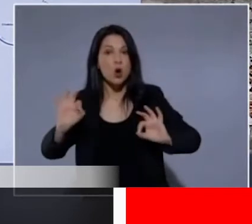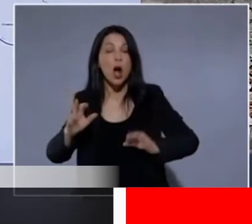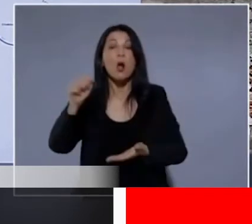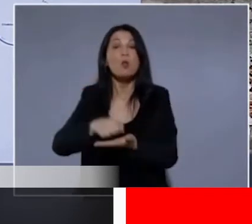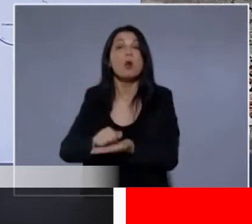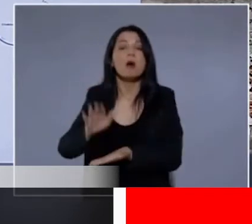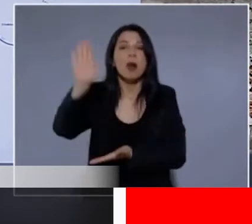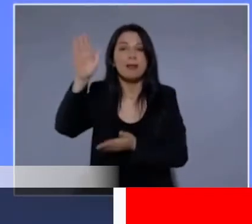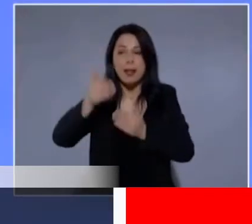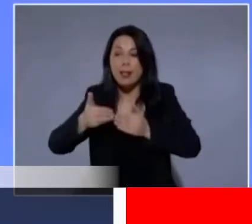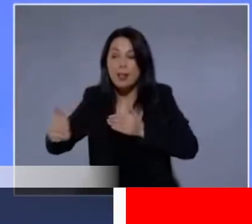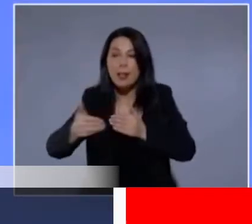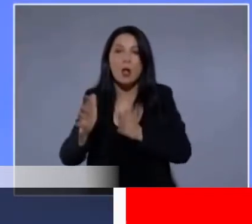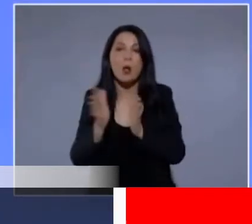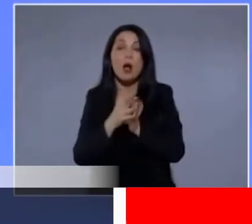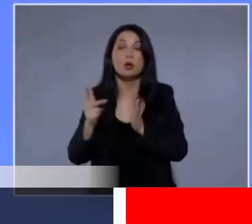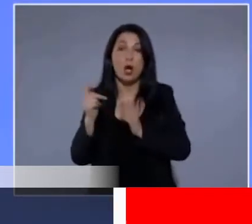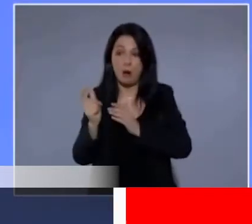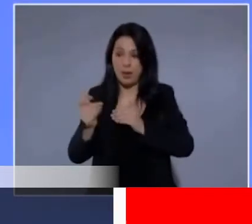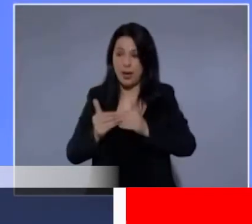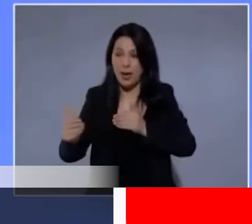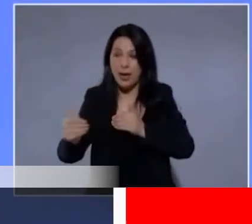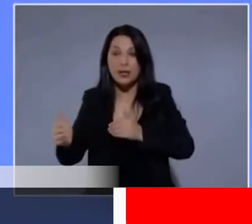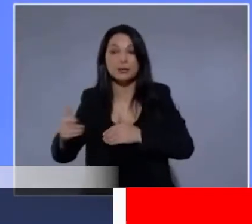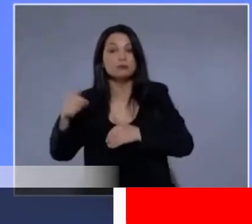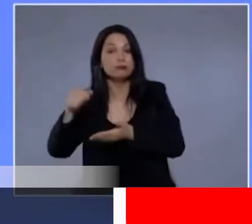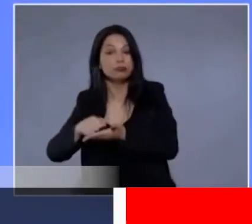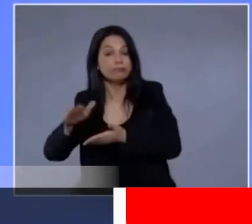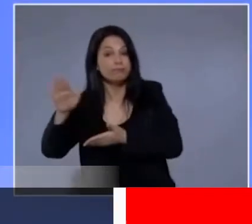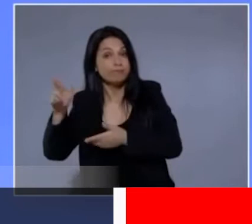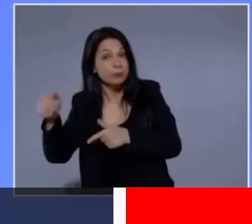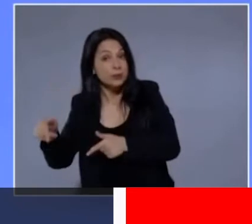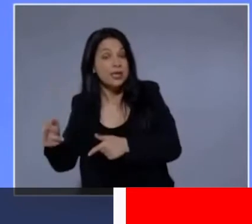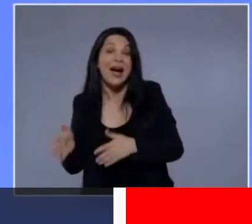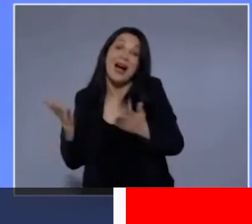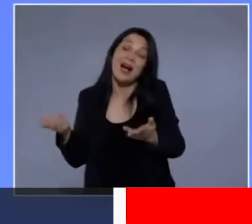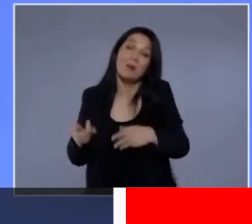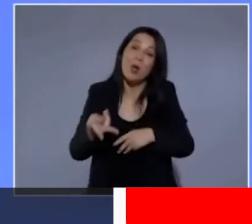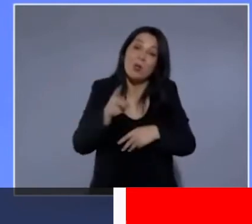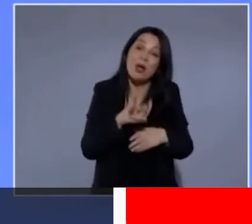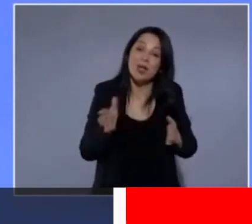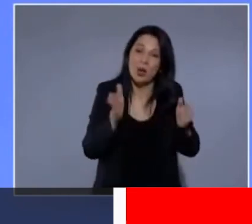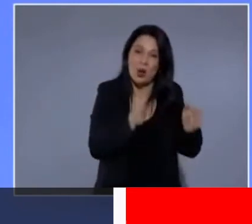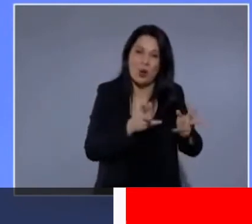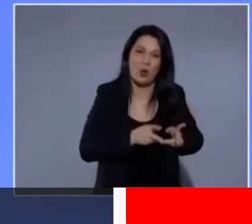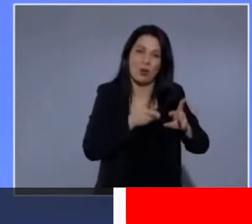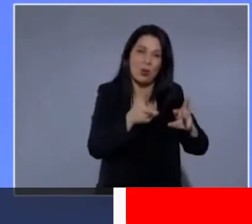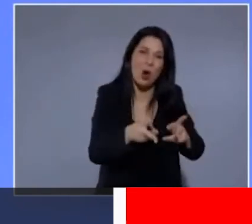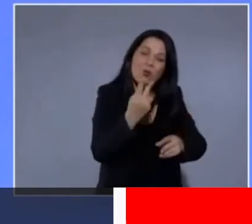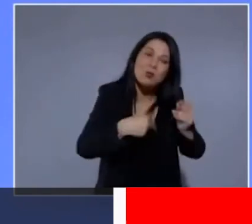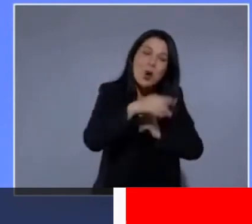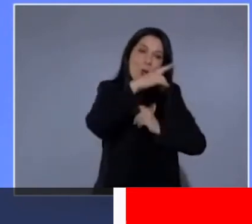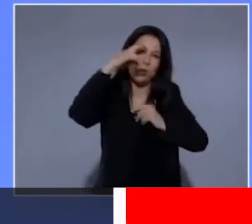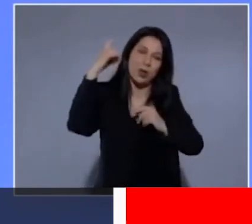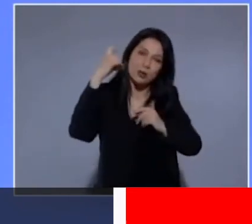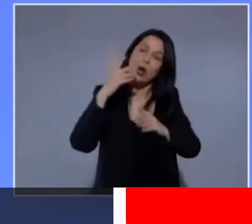Έδεσας, που δυστυχώς είναι πολύ πιο ανώριμος, θα ξεκινήσουν αμέσως οι σχετικές μελέτες